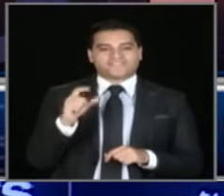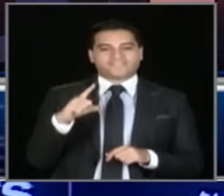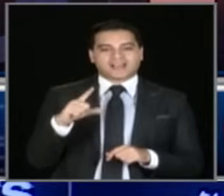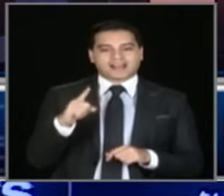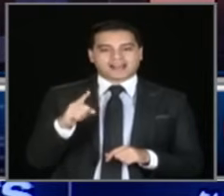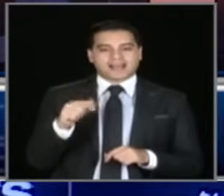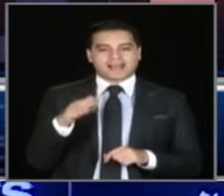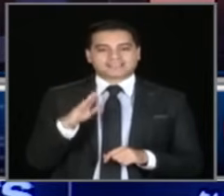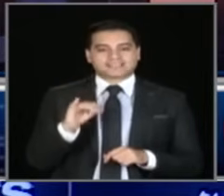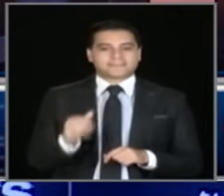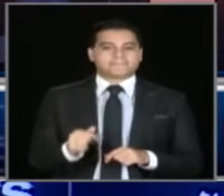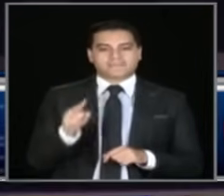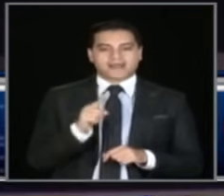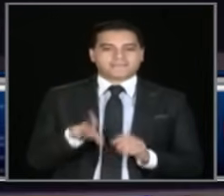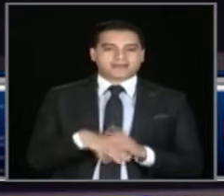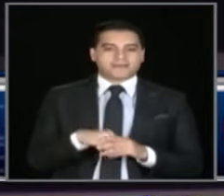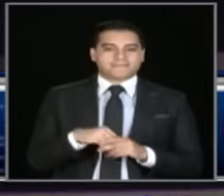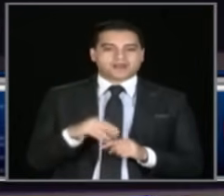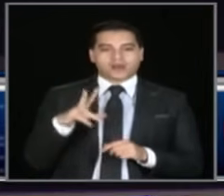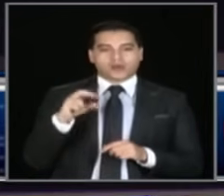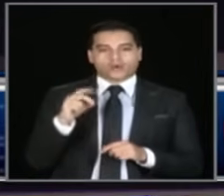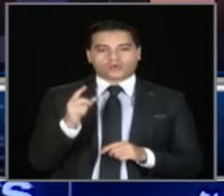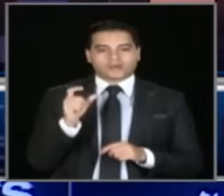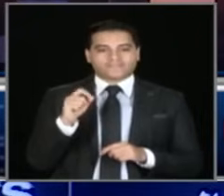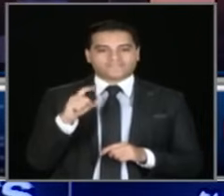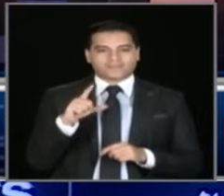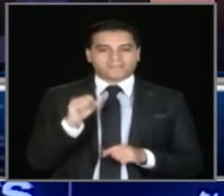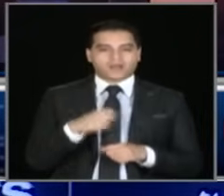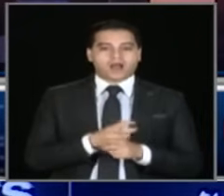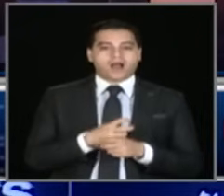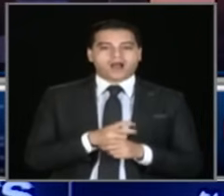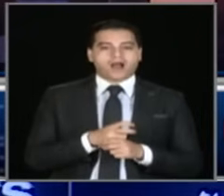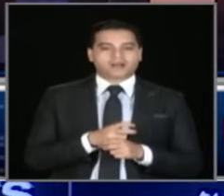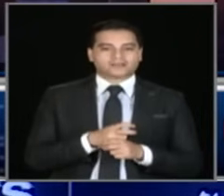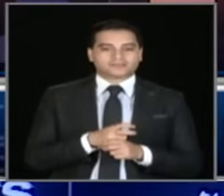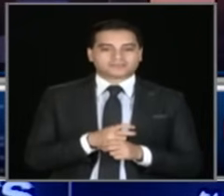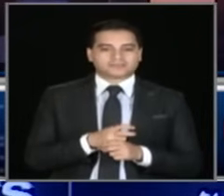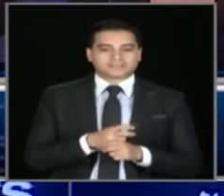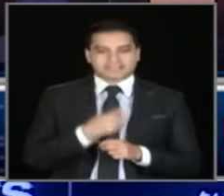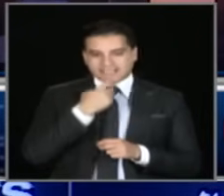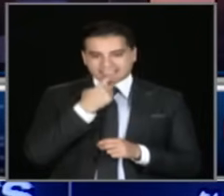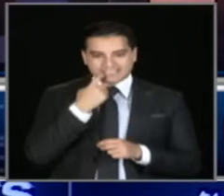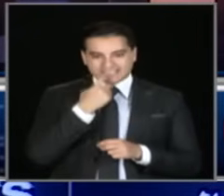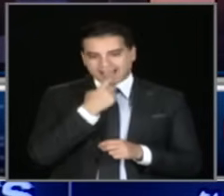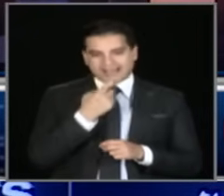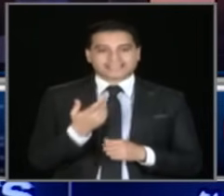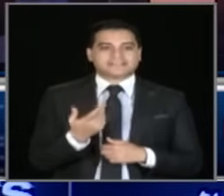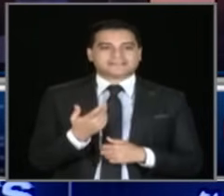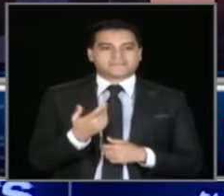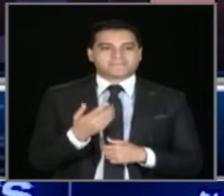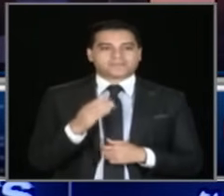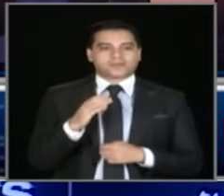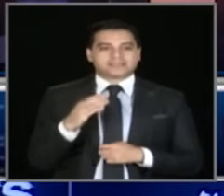اسماء؟ زيت القرنفل بيعالج ايه؟ الاسنان. ايوه ما انت عارفه. الاسنان. برافو عليك. يبقى سي